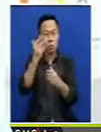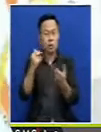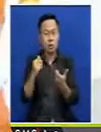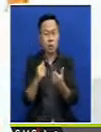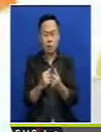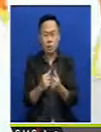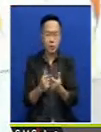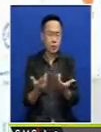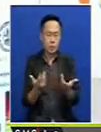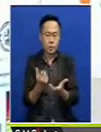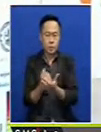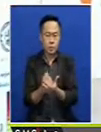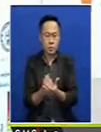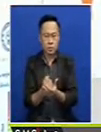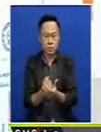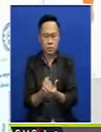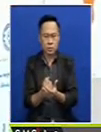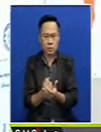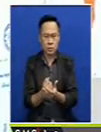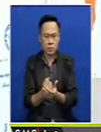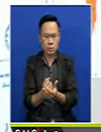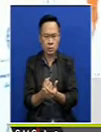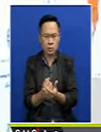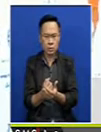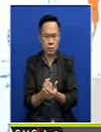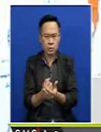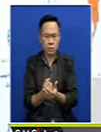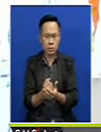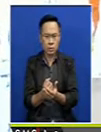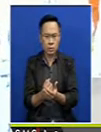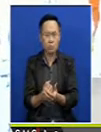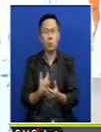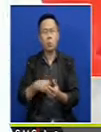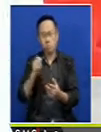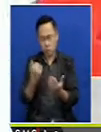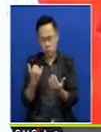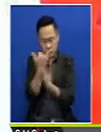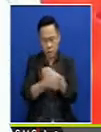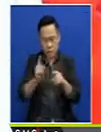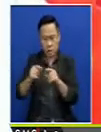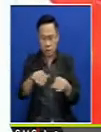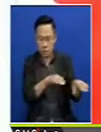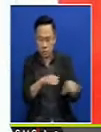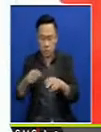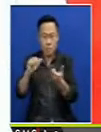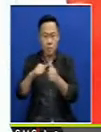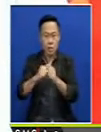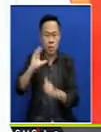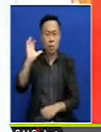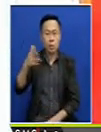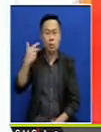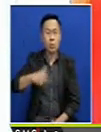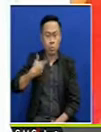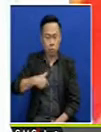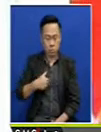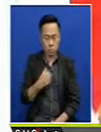ไม่มีข้อต่อรองอะไรแล้วนะครับจะต้องมีการเตรียมเรื่องของการลดร้อนหรืออาจจะไม่ถึงขั้นลดแต่ไม่ให้เพิ่มไป